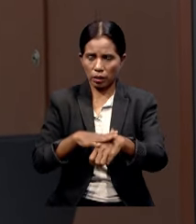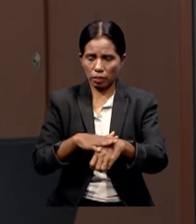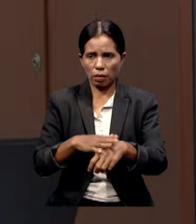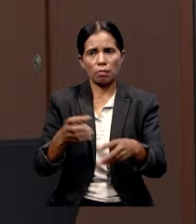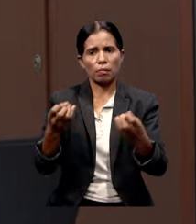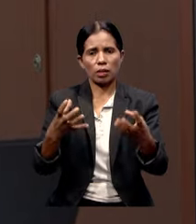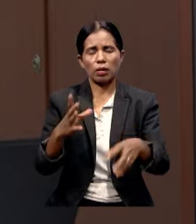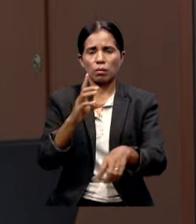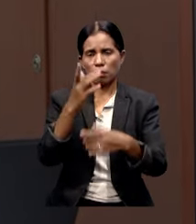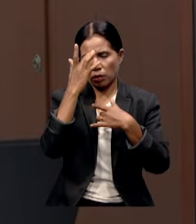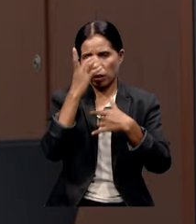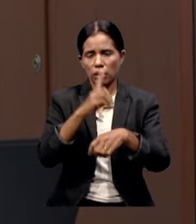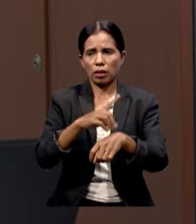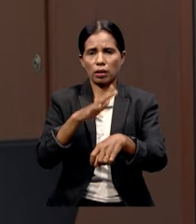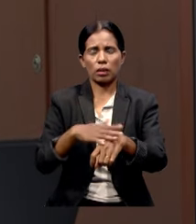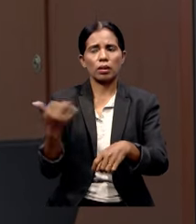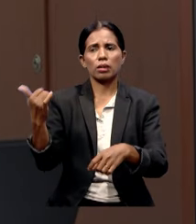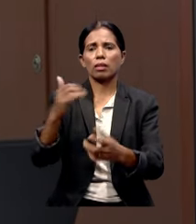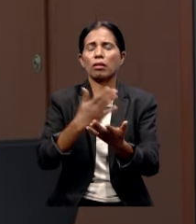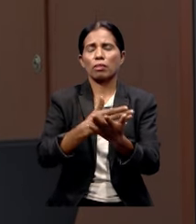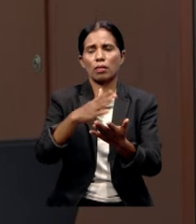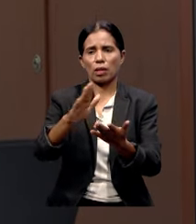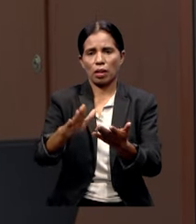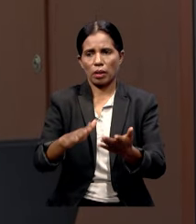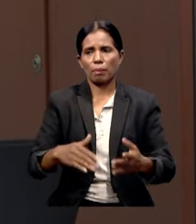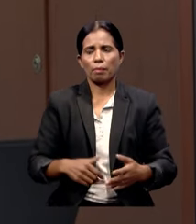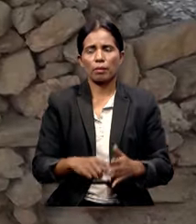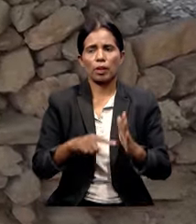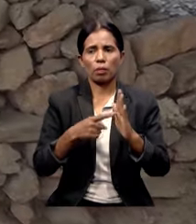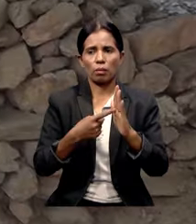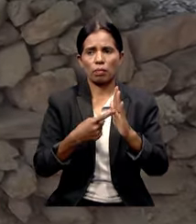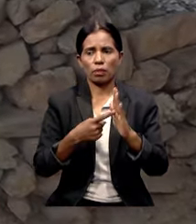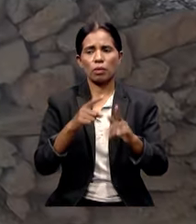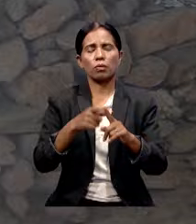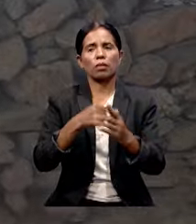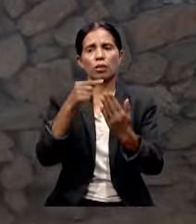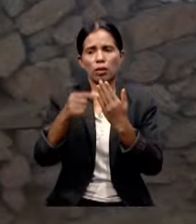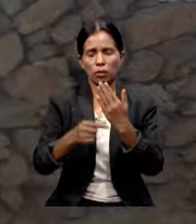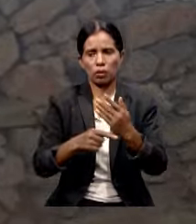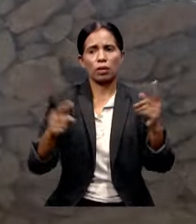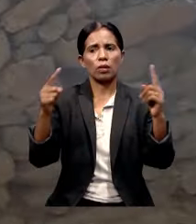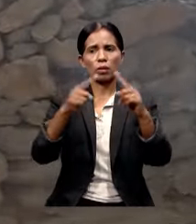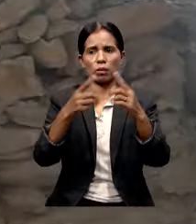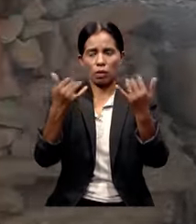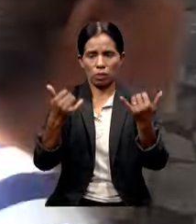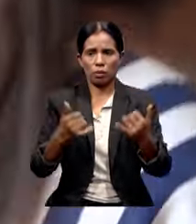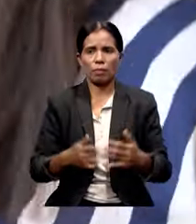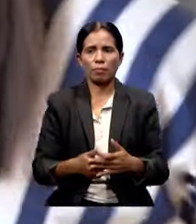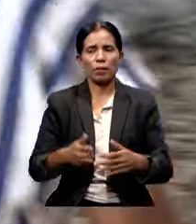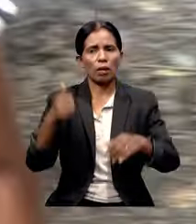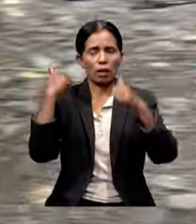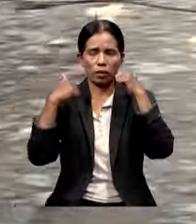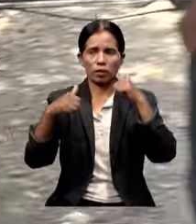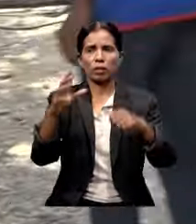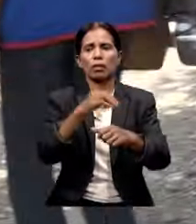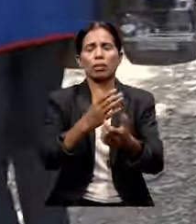Baracliu dengue ida ne sira distribui kimiko ne hahu iha agosto to agora atividade fumigação